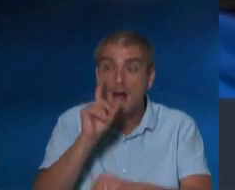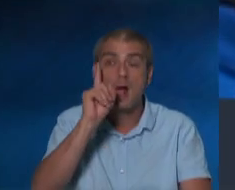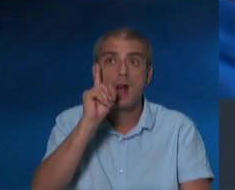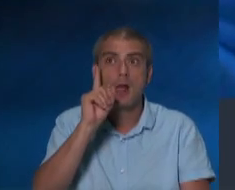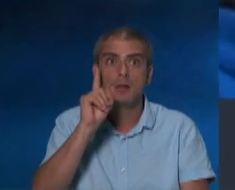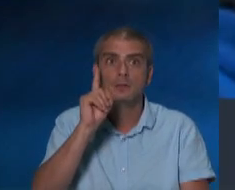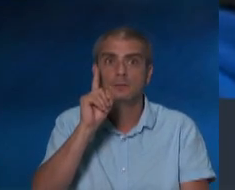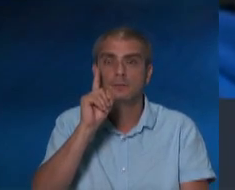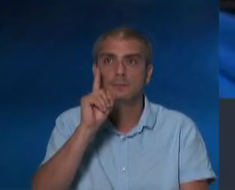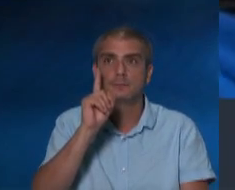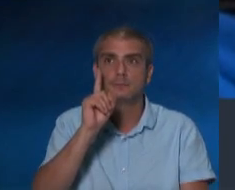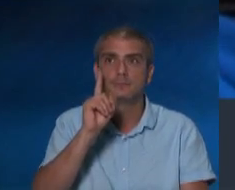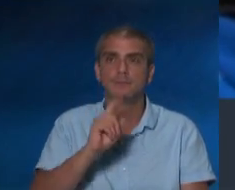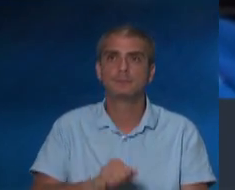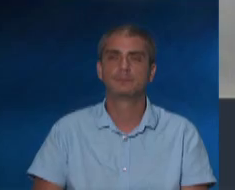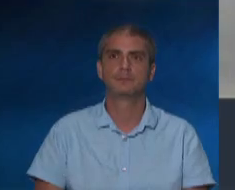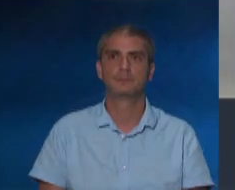בהלילה.